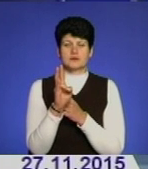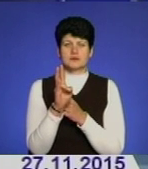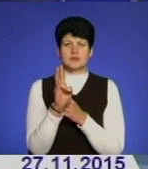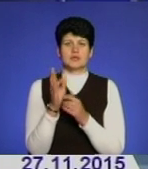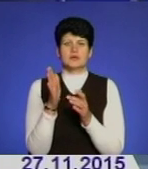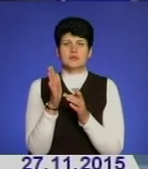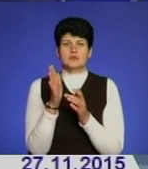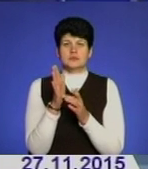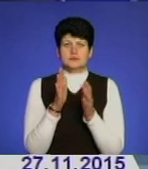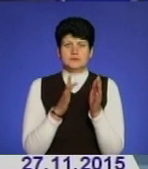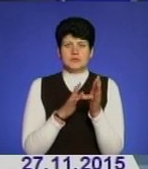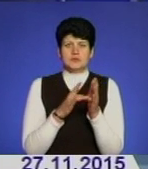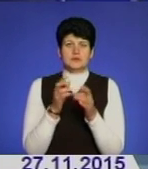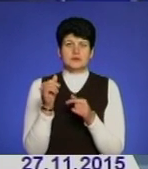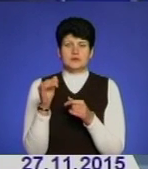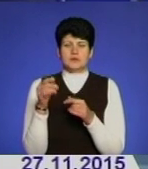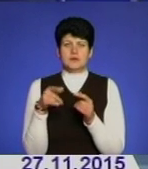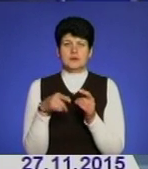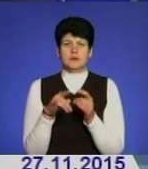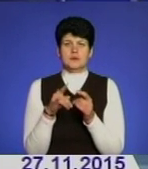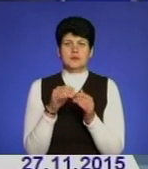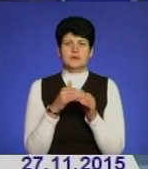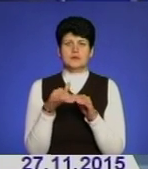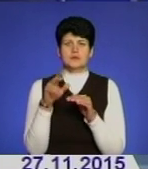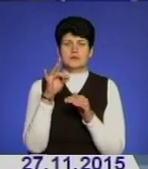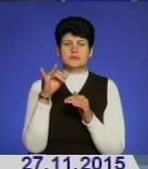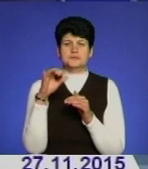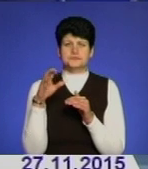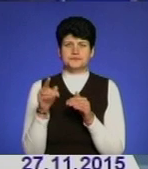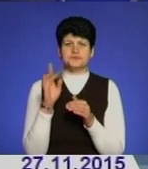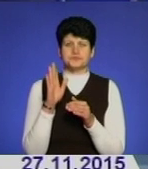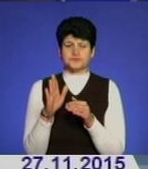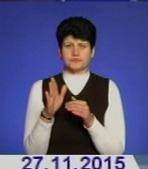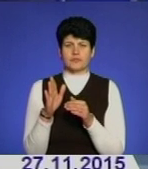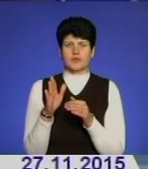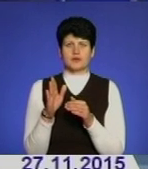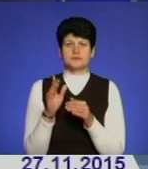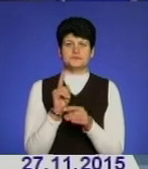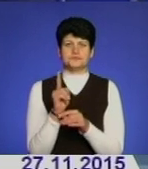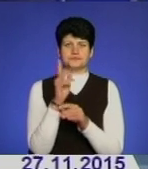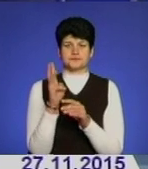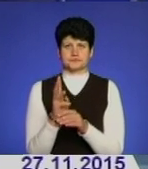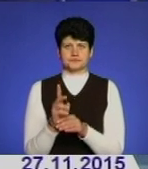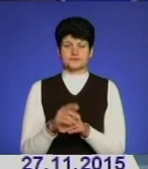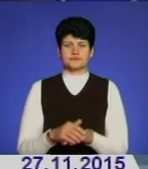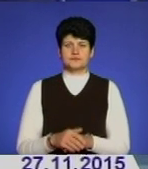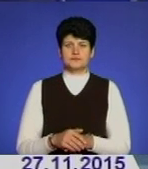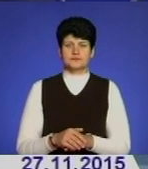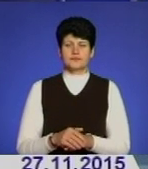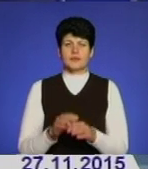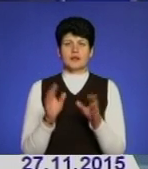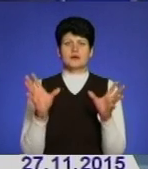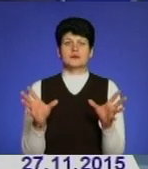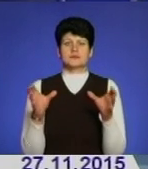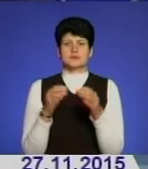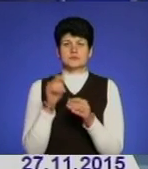Руській. Орієнтовно о 16:30 тут також відбудеться поминальна відправа із запалення лампадок. Спілка